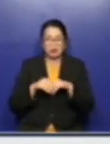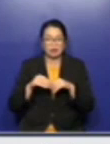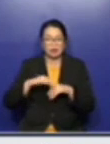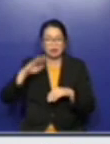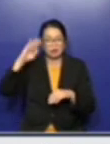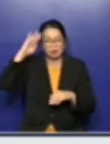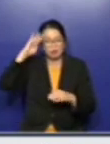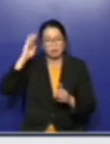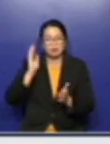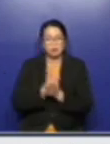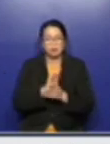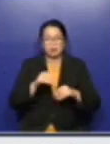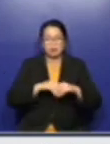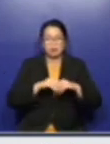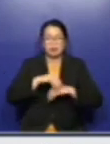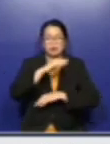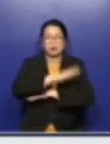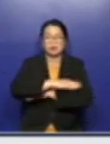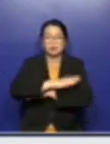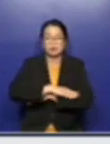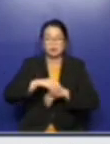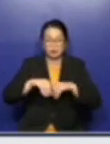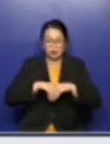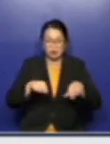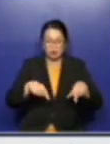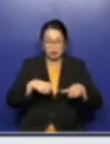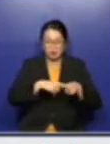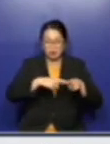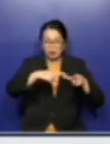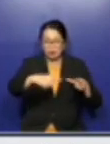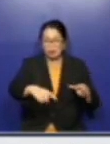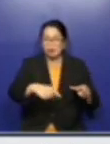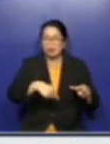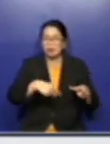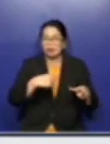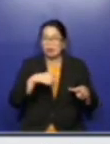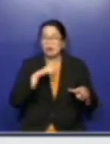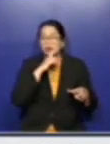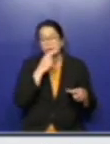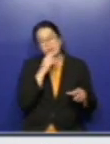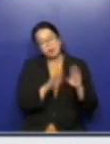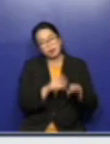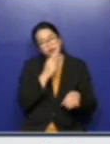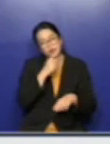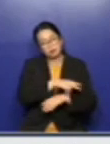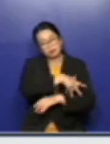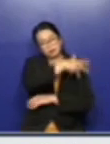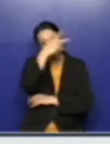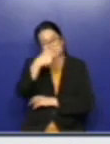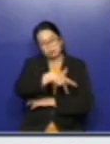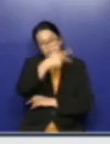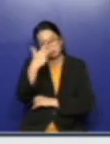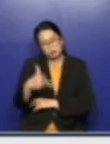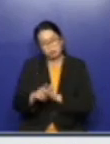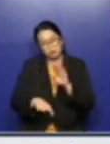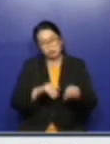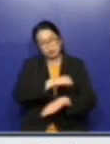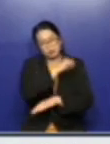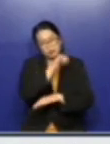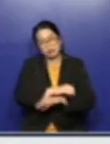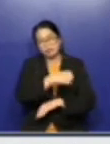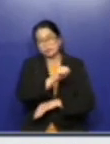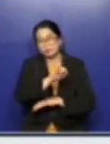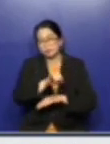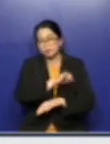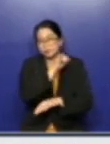วฮะแต่ท่านอยู่กัน1ไร่ล่ะครับผมตีราคาให้เลย10ไร่ท่านประเมินราคาที่ดินเพิ่มขึ้นมาตาร